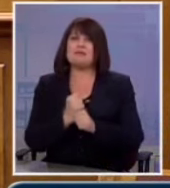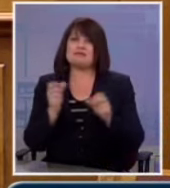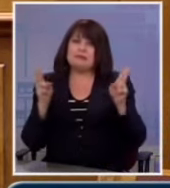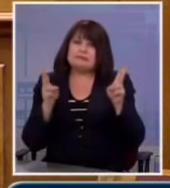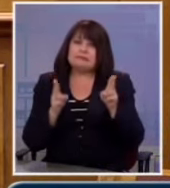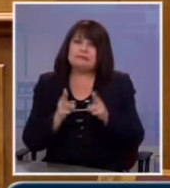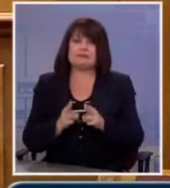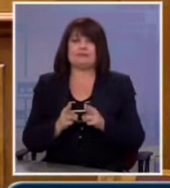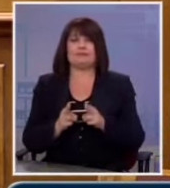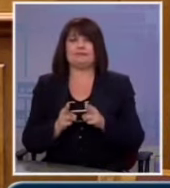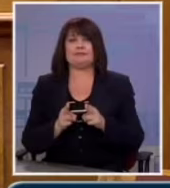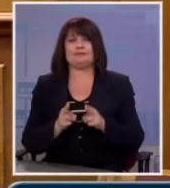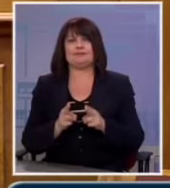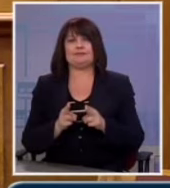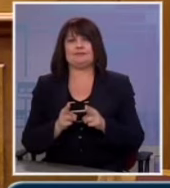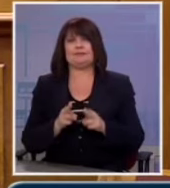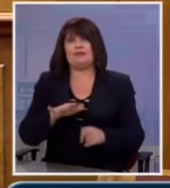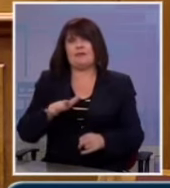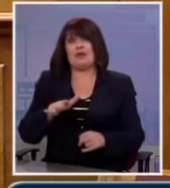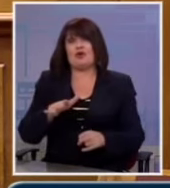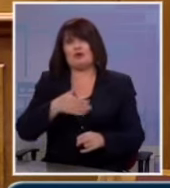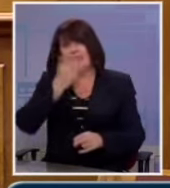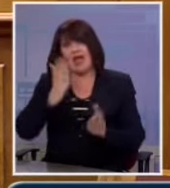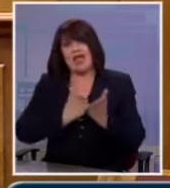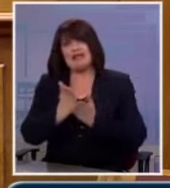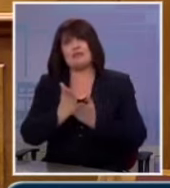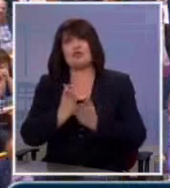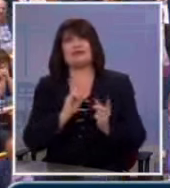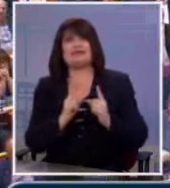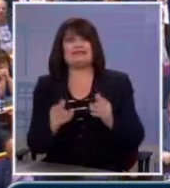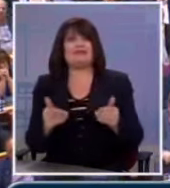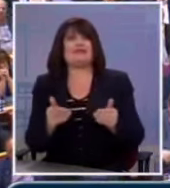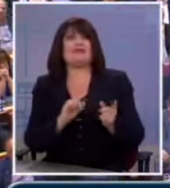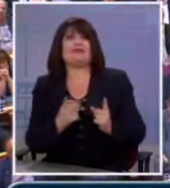ασφιχτικά κάθε πιθανότητα ενός έντιμου συμβιβασμού.